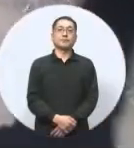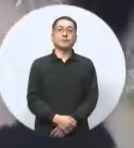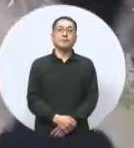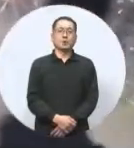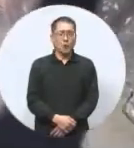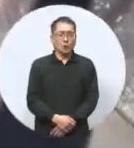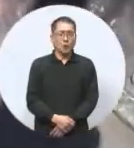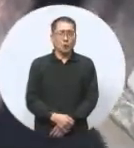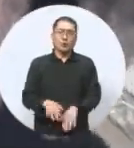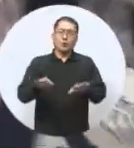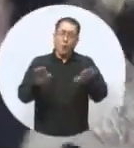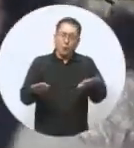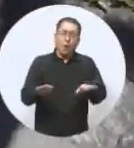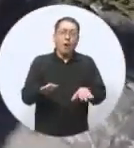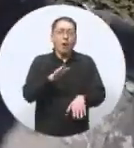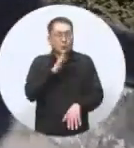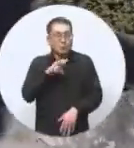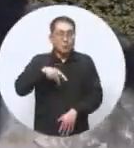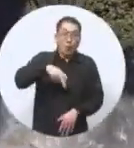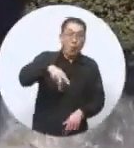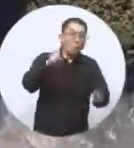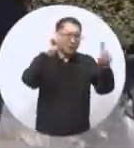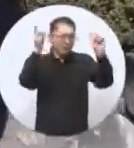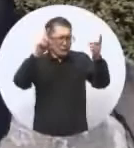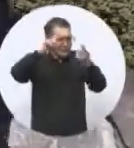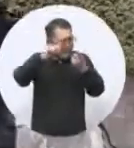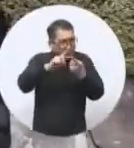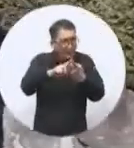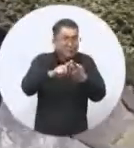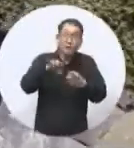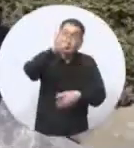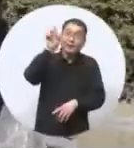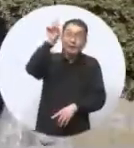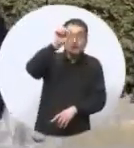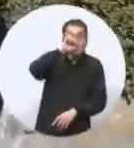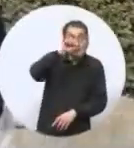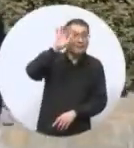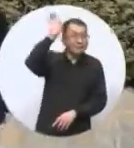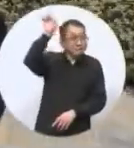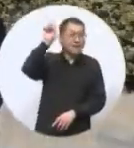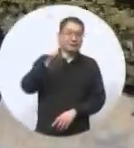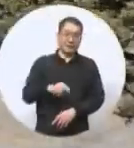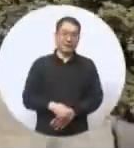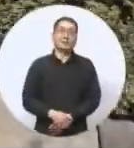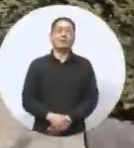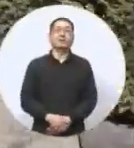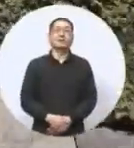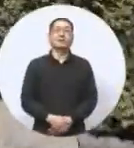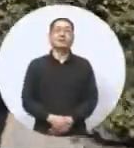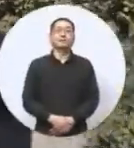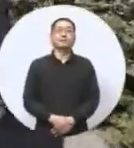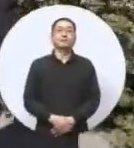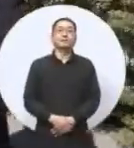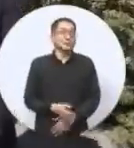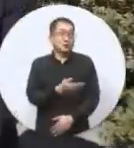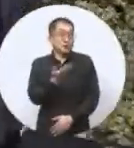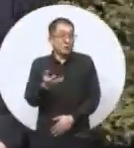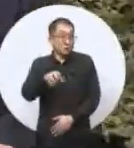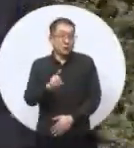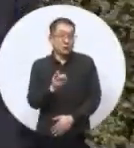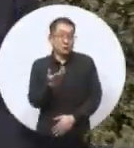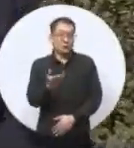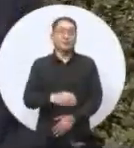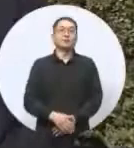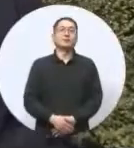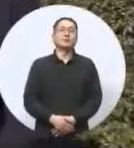もう本当今日はお散歩にはぴったりの、 そうですね、日和ですね。いい天気になりましたね。 はい、じゃあ次どこ行きますか。はい、